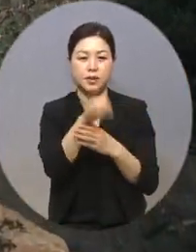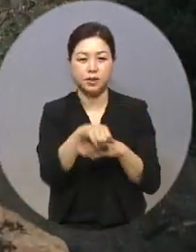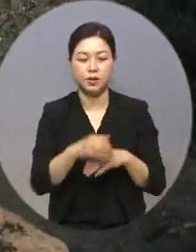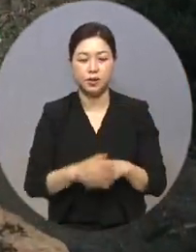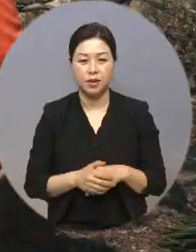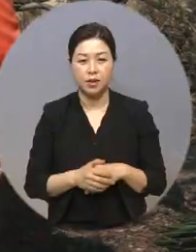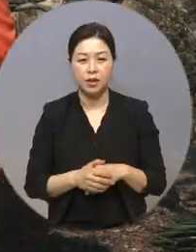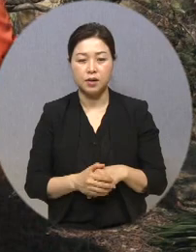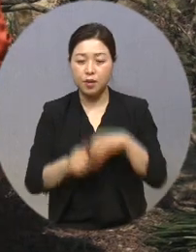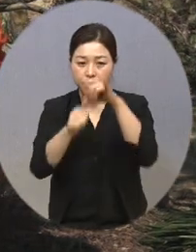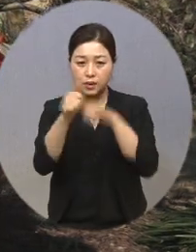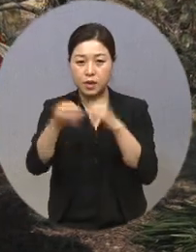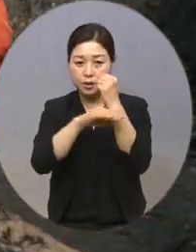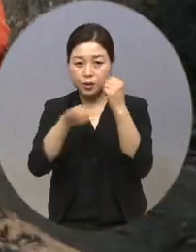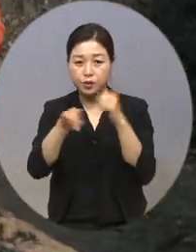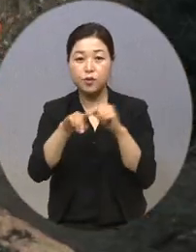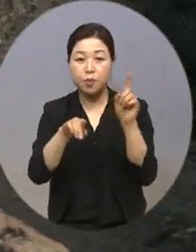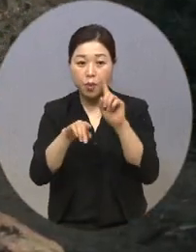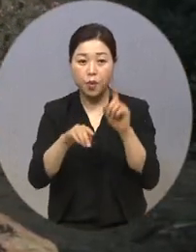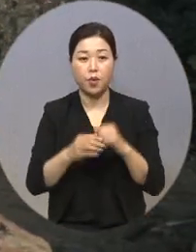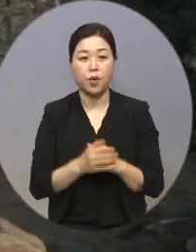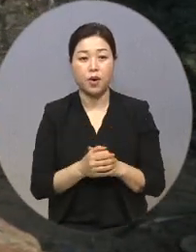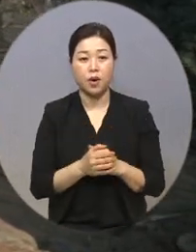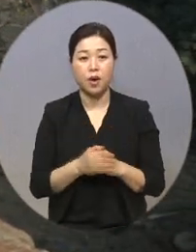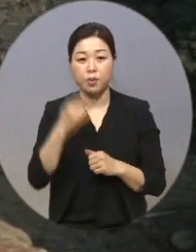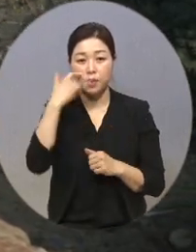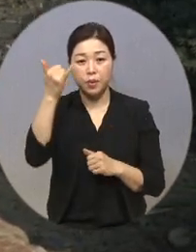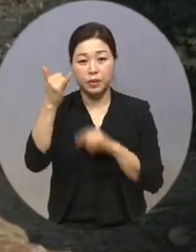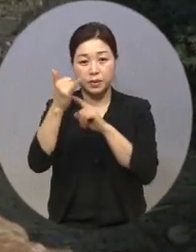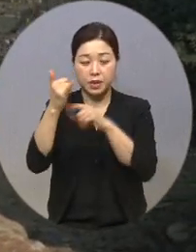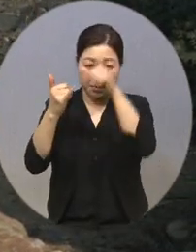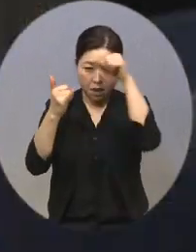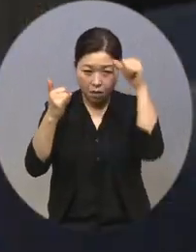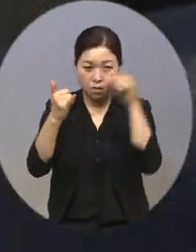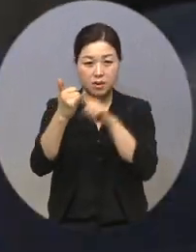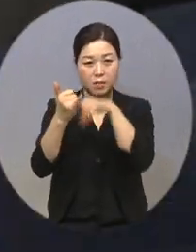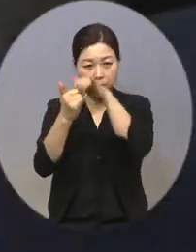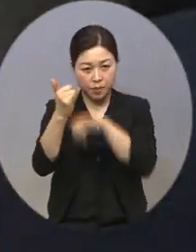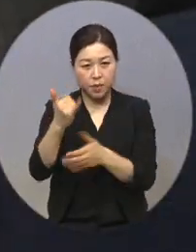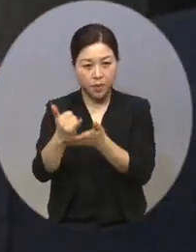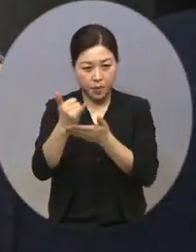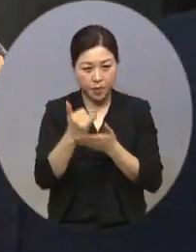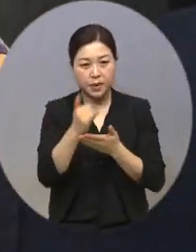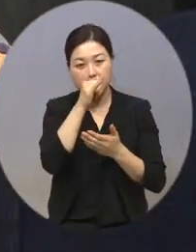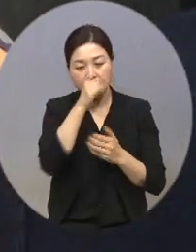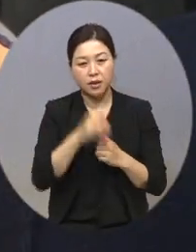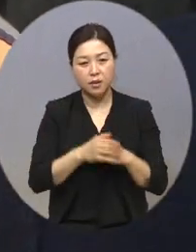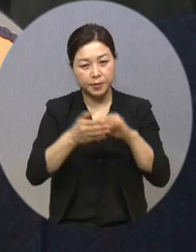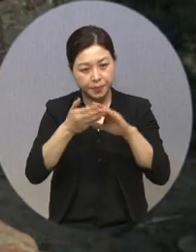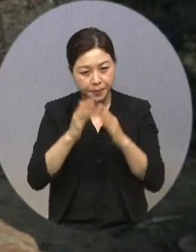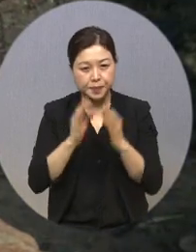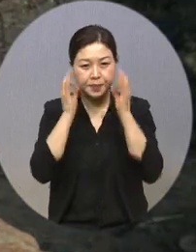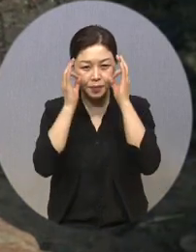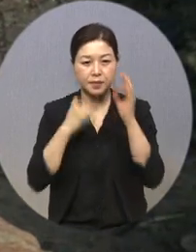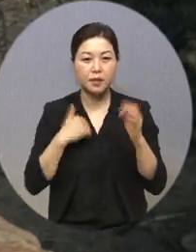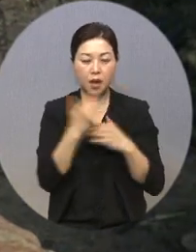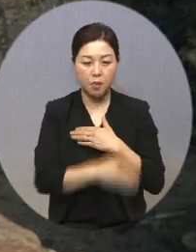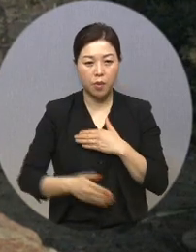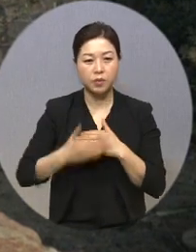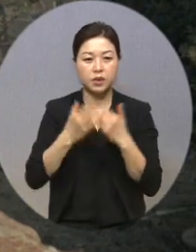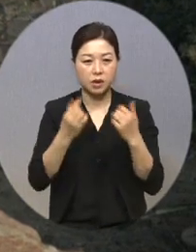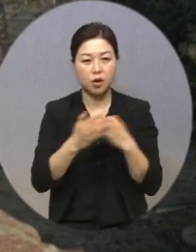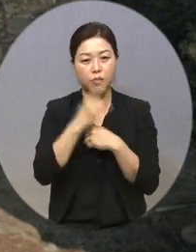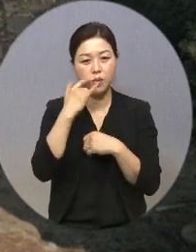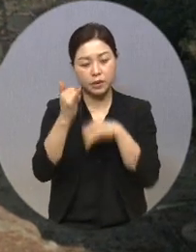어떤 거였을까요, 정말? 효자는 뭐냐면 저를 낳으신 부모님한테 평생을 모시는 거잖아. 뭐 정말 성심성의껏 내